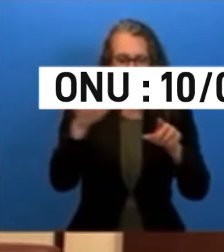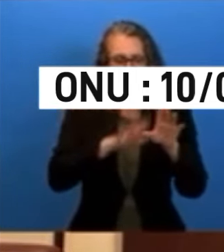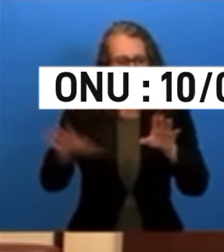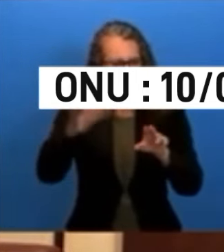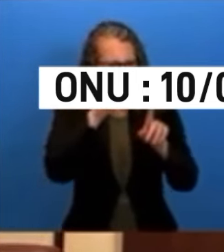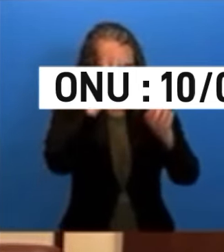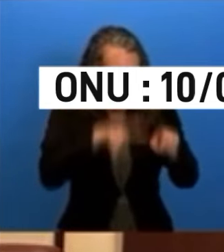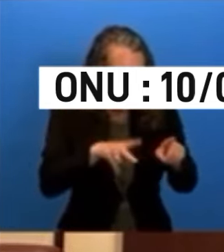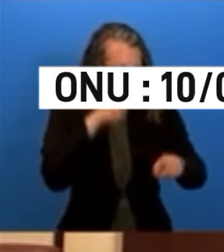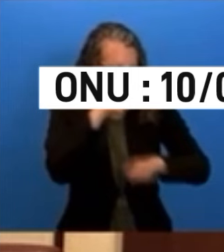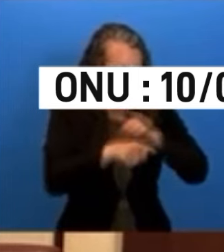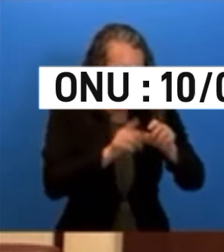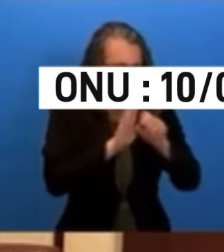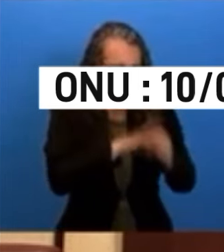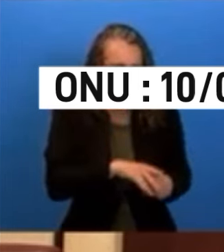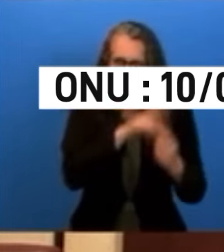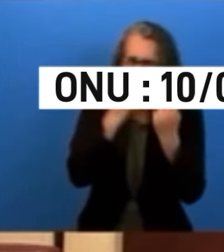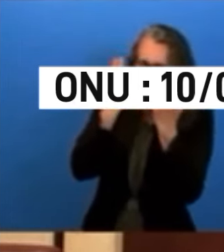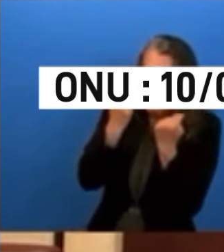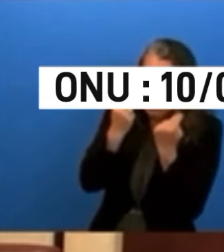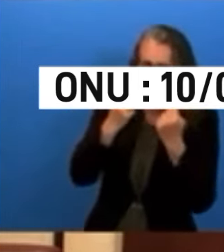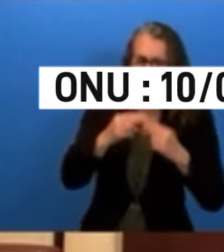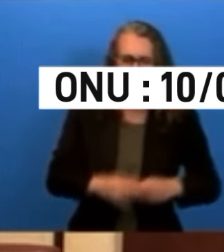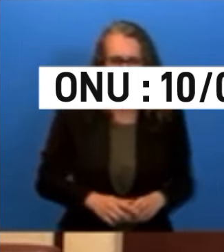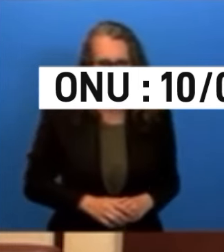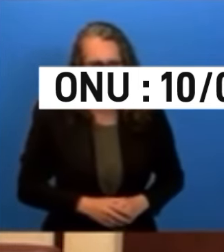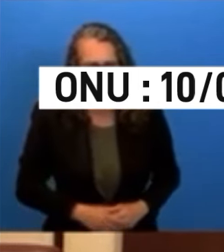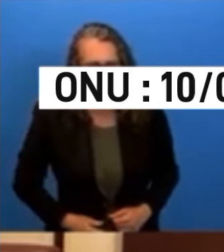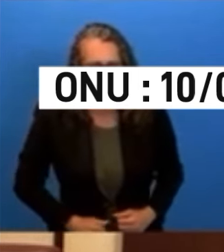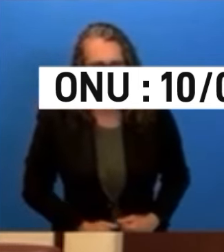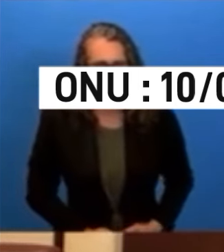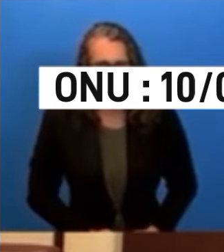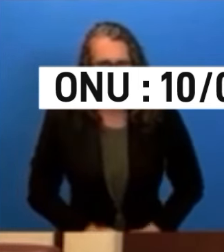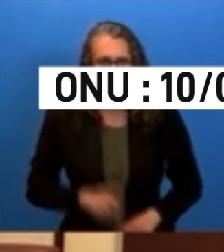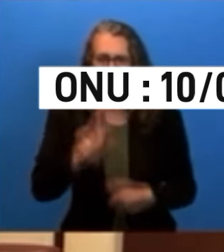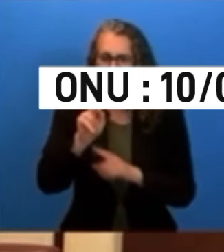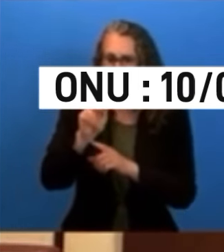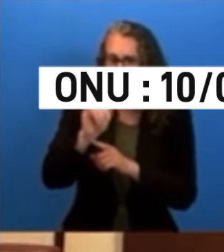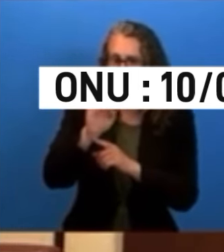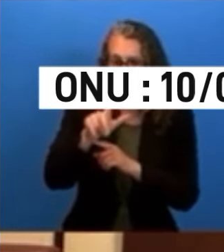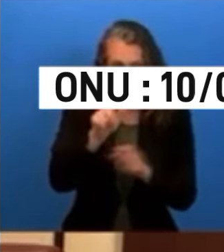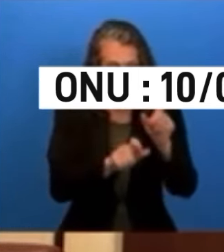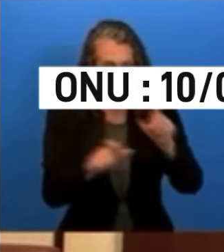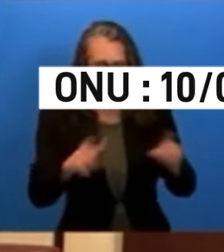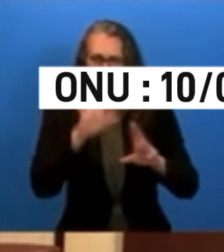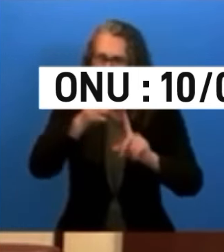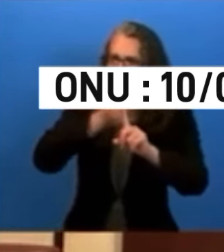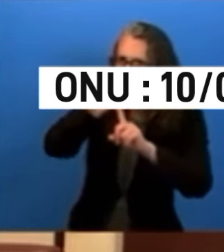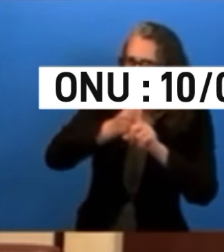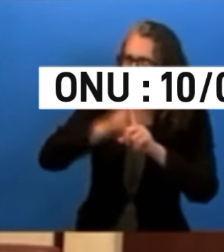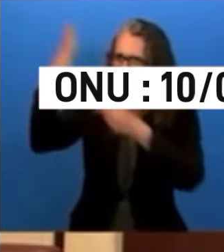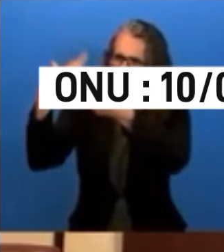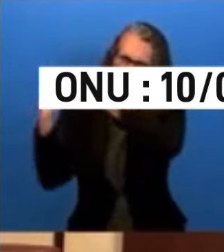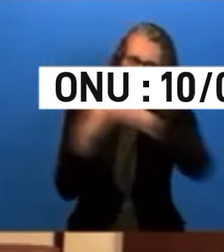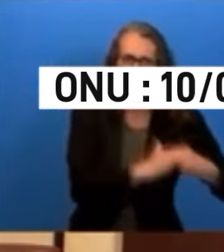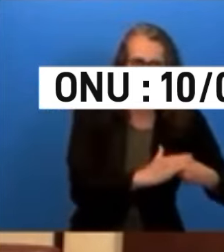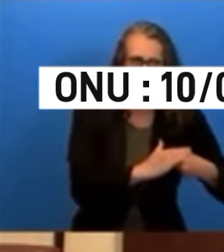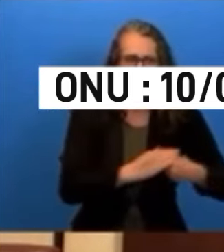يتعرضون بشكل مستمر للمضايقة القانونية وللترهيب، ويتم